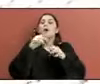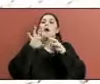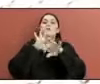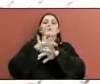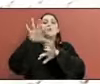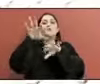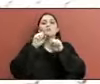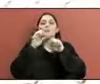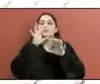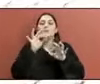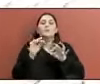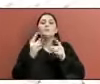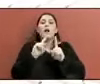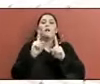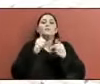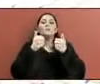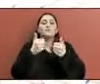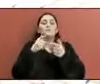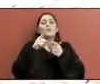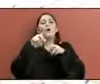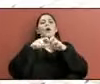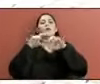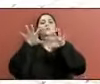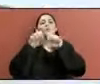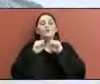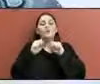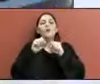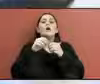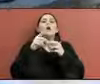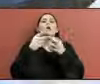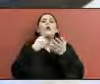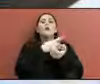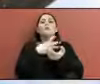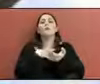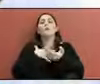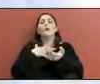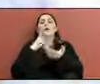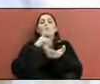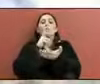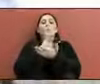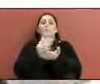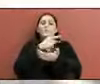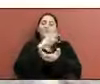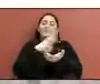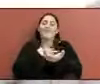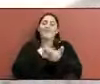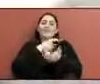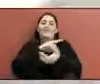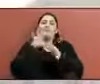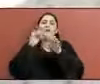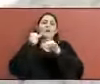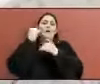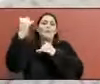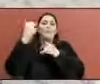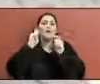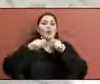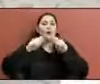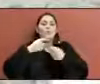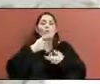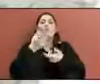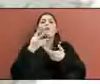randevuları biz alıyoruz, vatandaşımıza bildiriyoruz. Vatandaşı gidip evinden alıp ilgili tarihte götürüp engelli raporunu